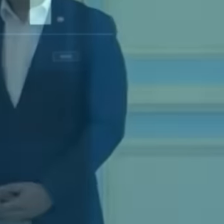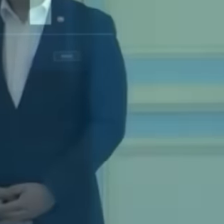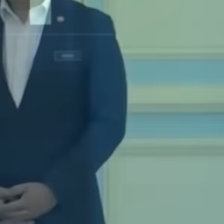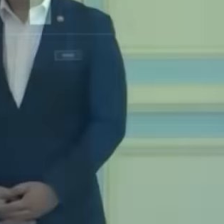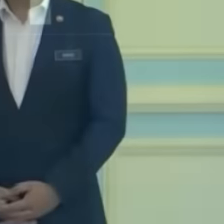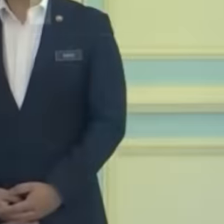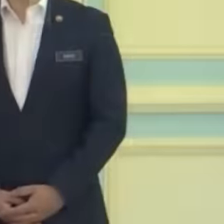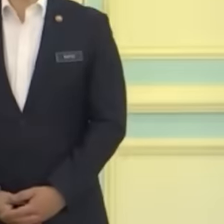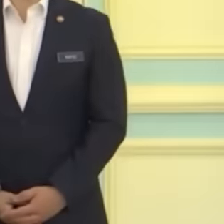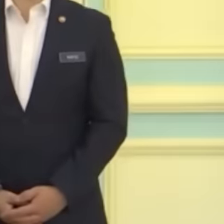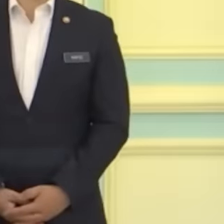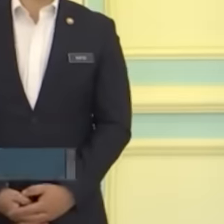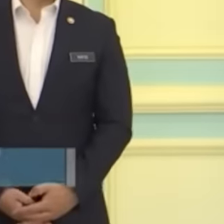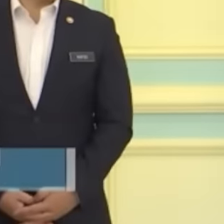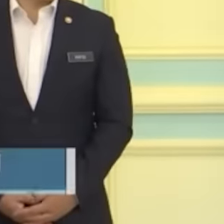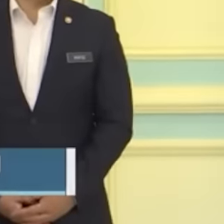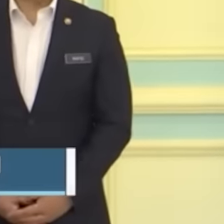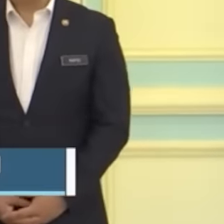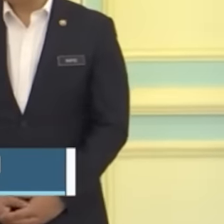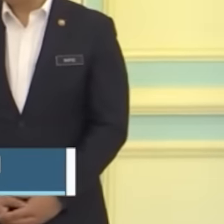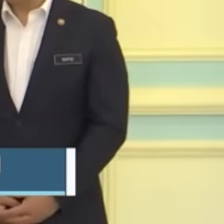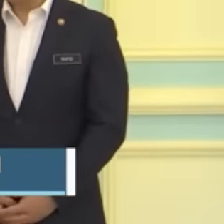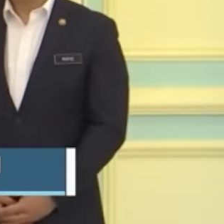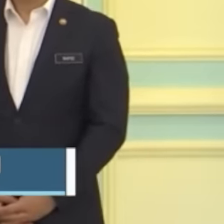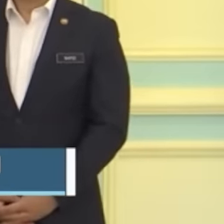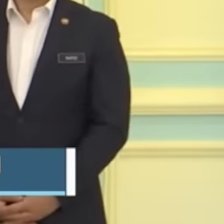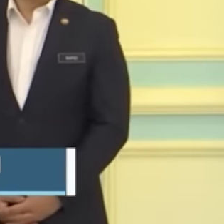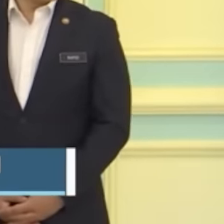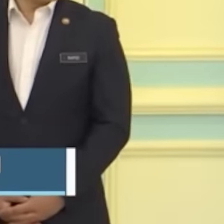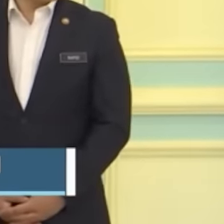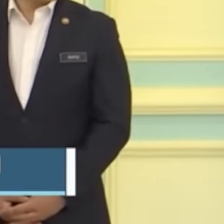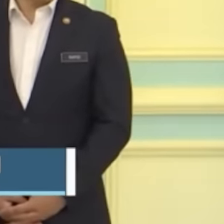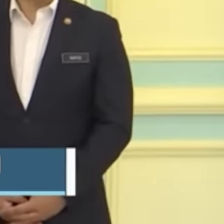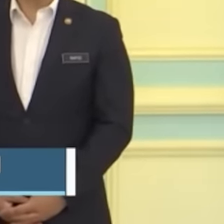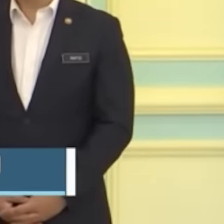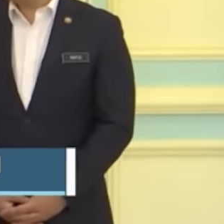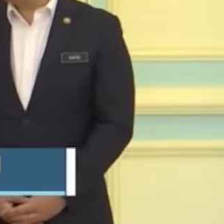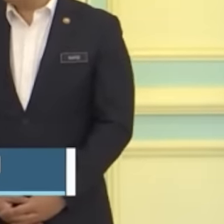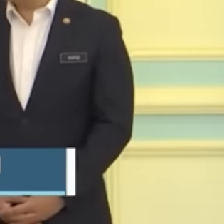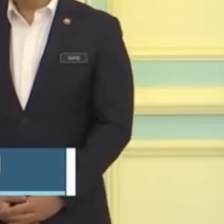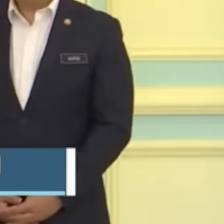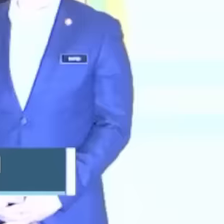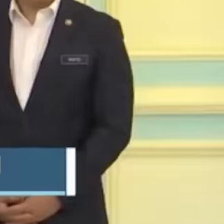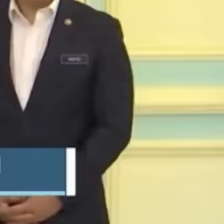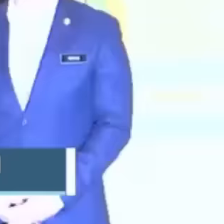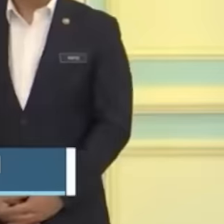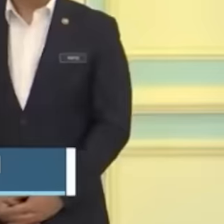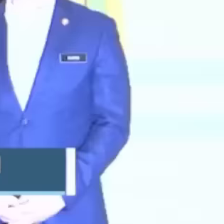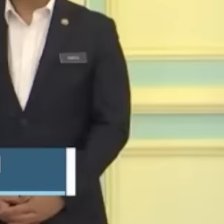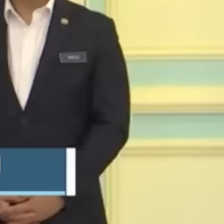Dia tunggu RTM-nya tu. Oh, tunggu. Oh, ingat memang dah berhenti tunggu.